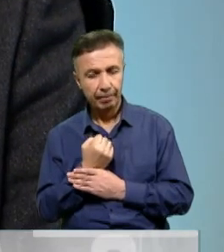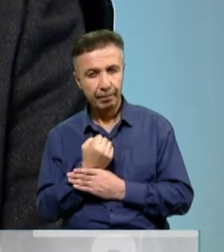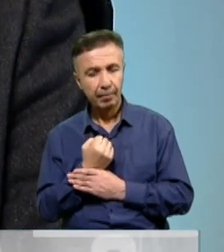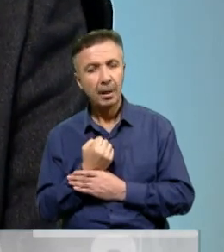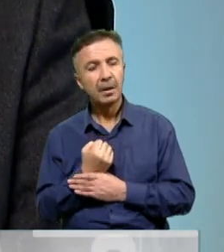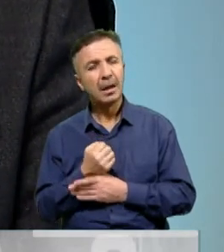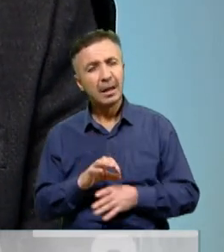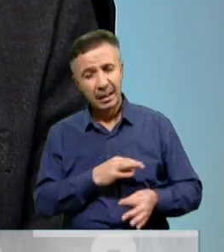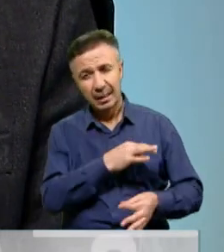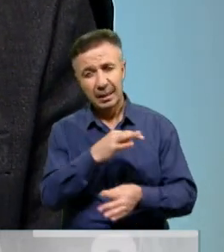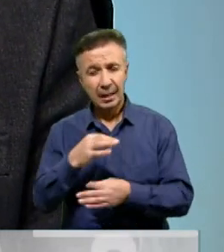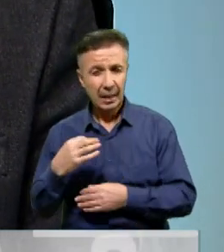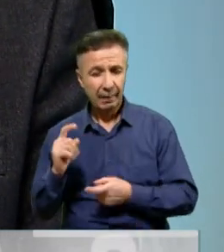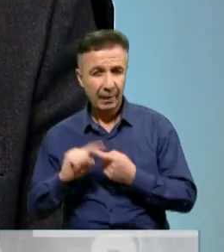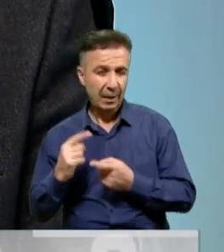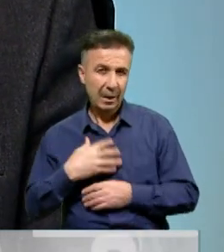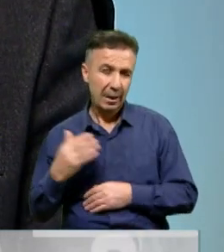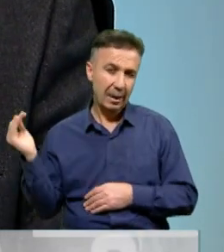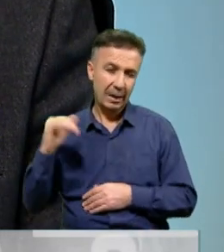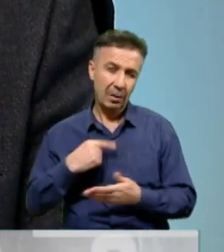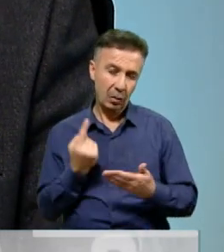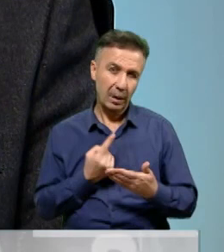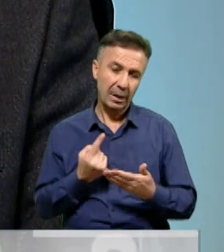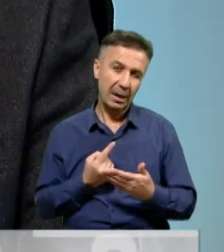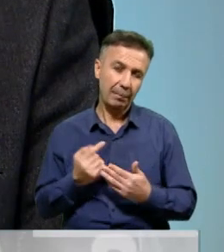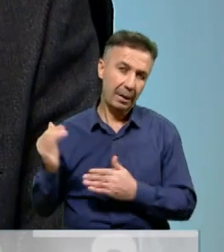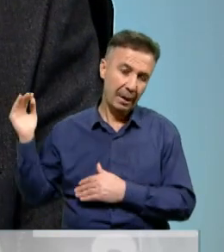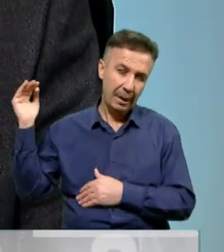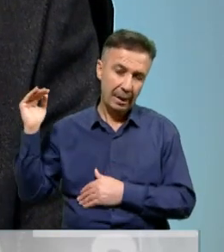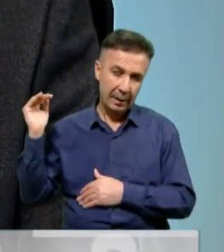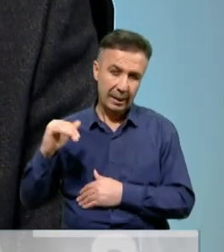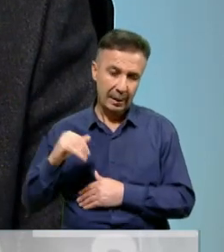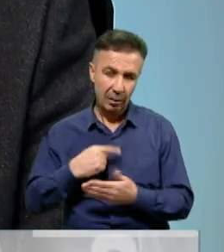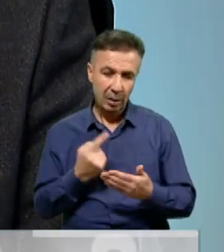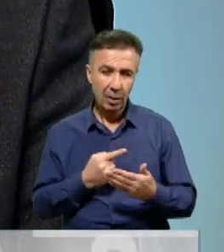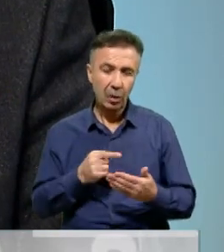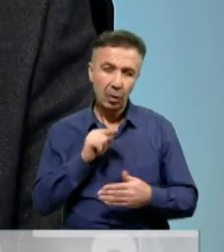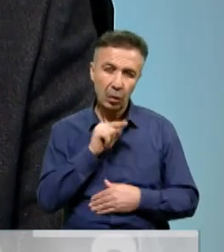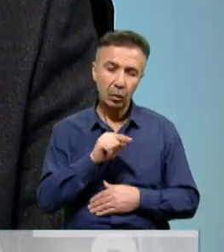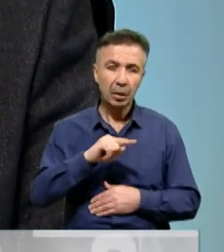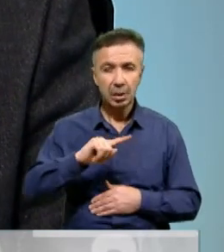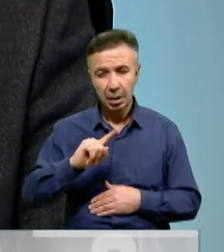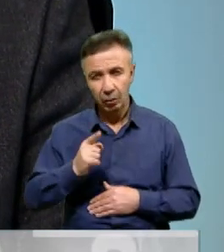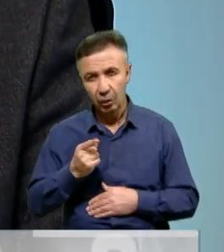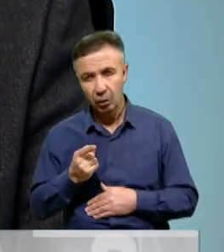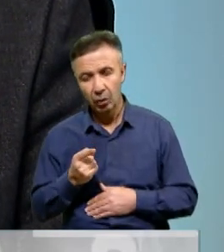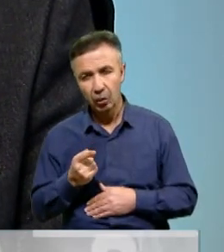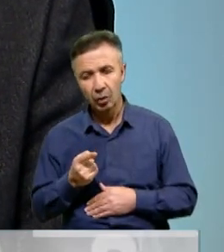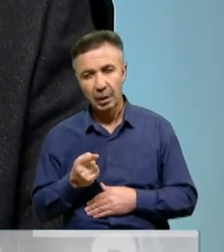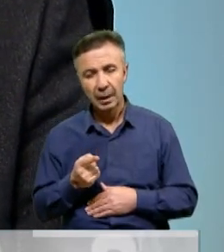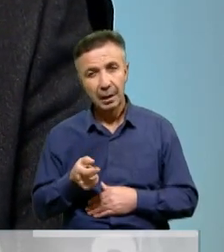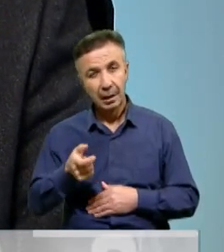durumundalar. Ve kendilerine gelen Kur'an-ı Kerimleri noktasına, virgülüne,